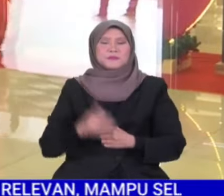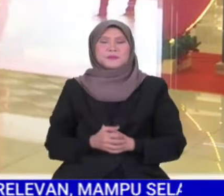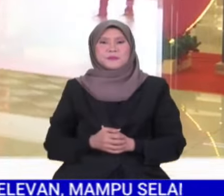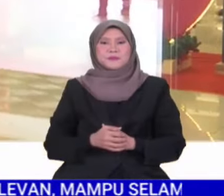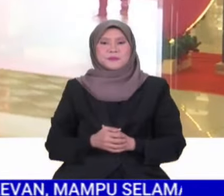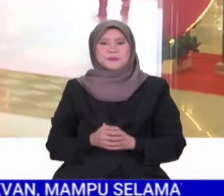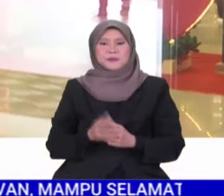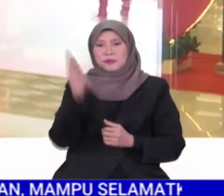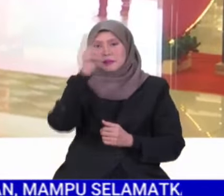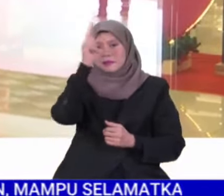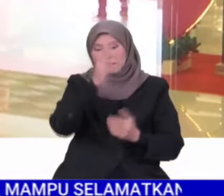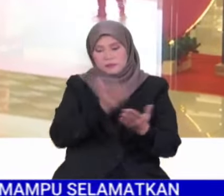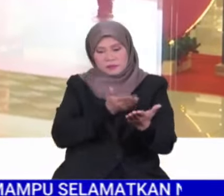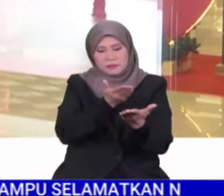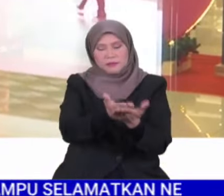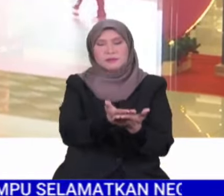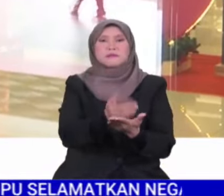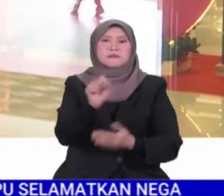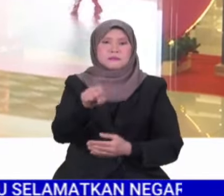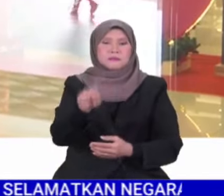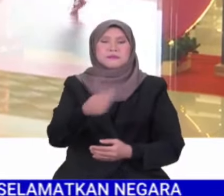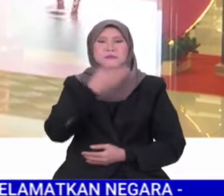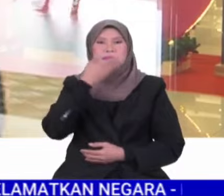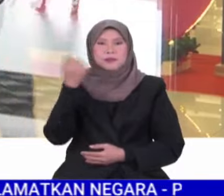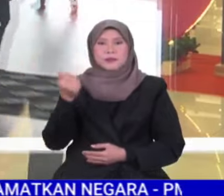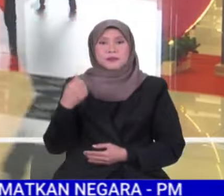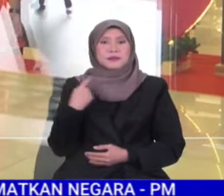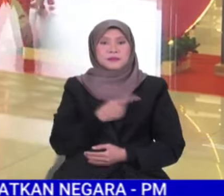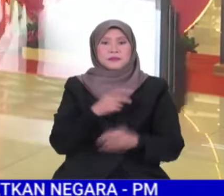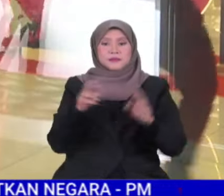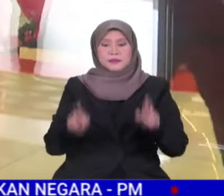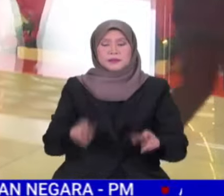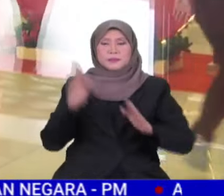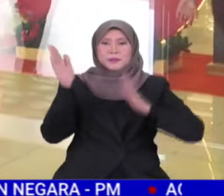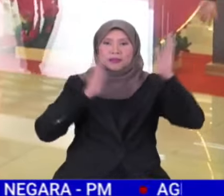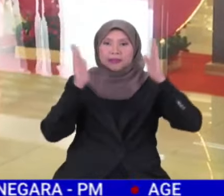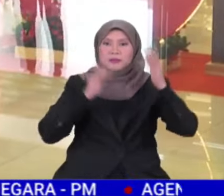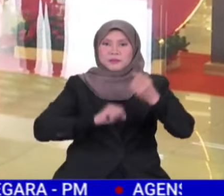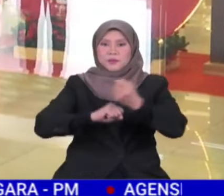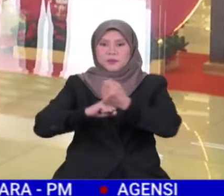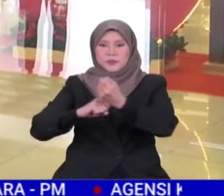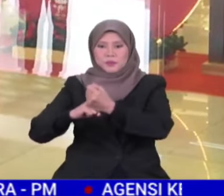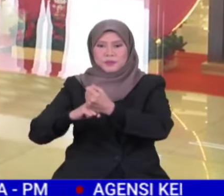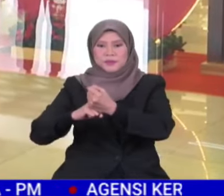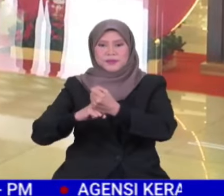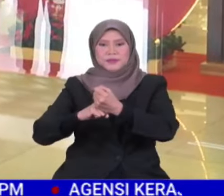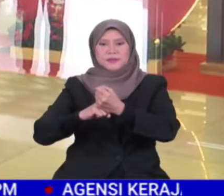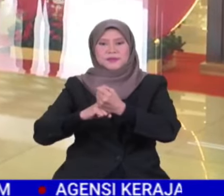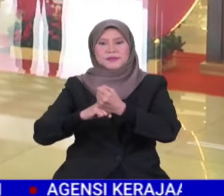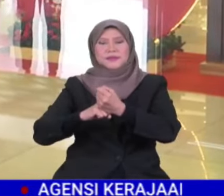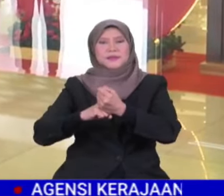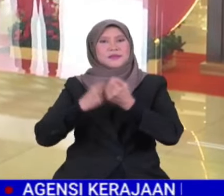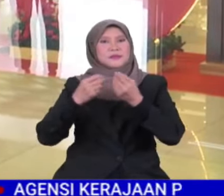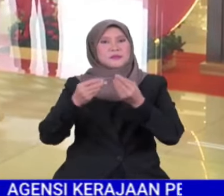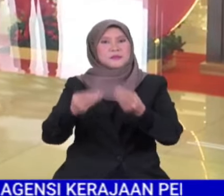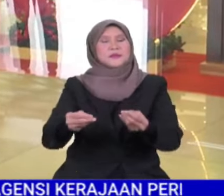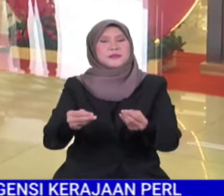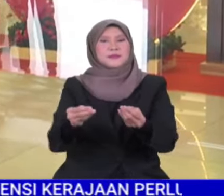oleh kerajaan itu adalah amat terbaik. Jadi kita sebagai rakyat Malaysia menyokong dan memberi satu